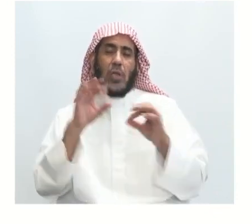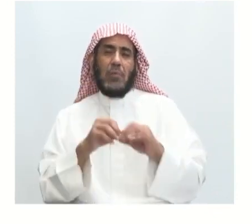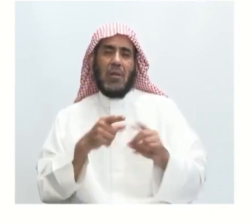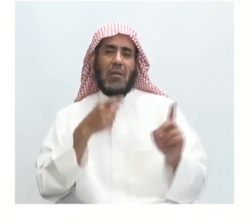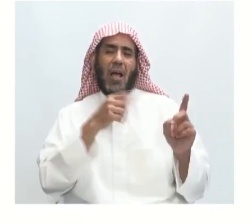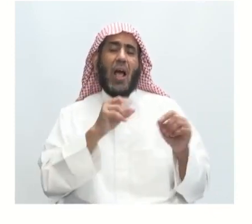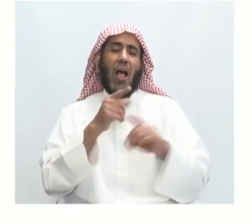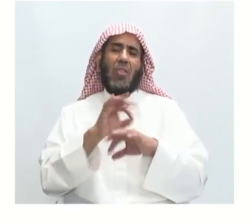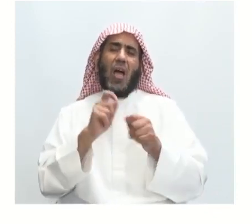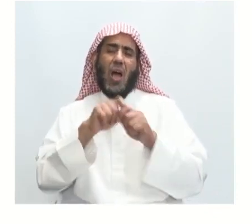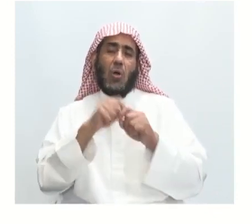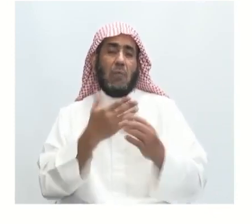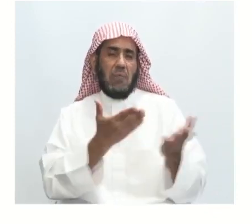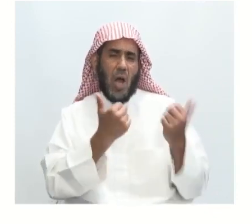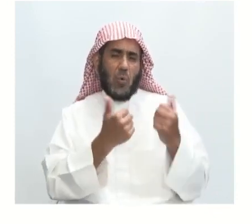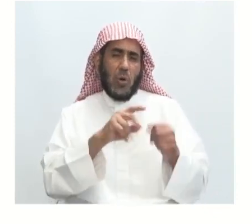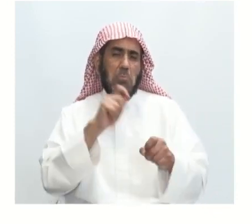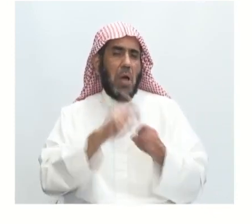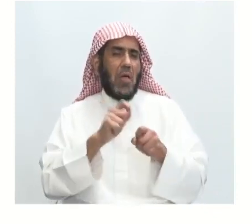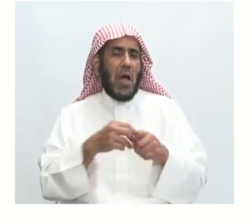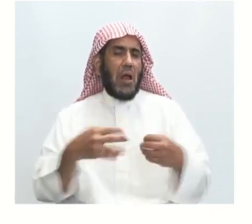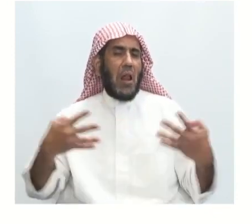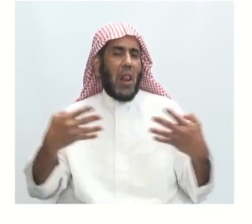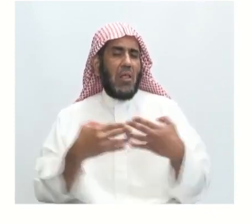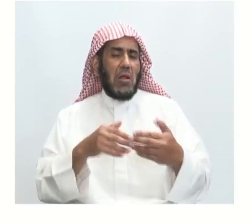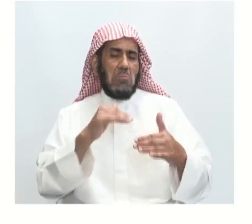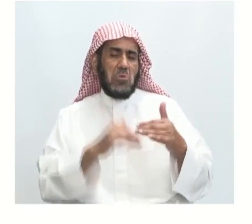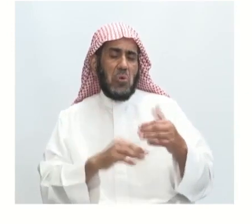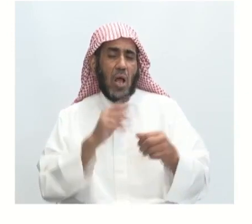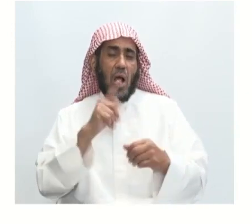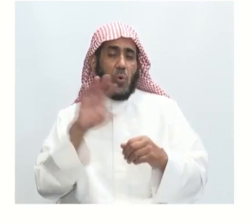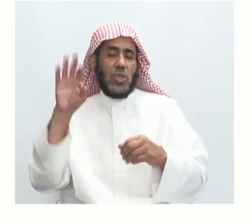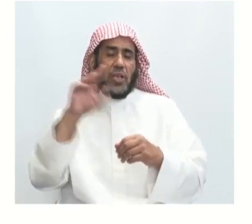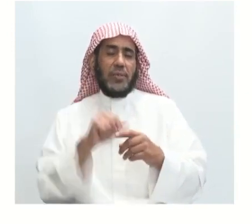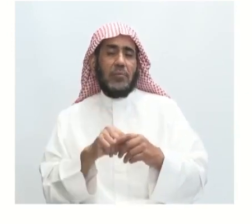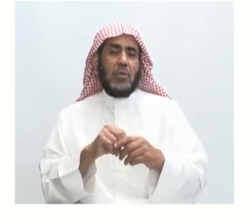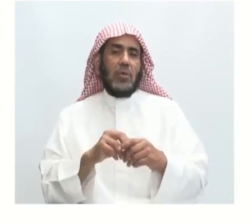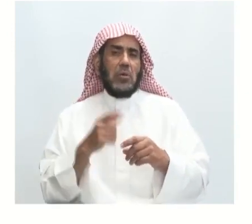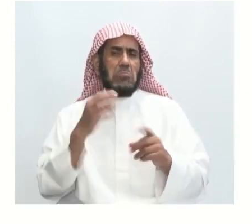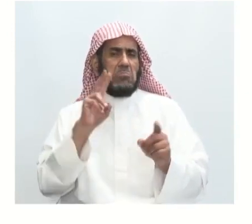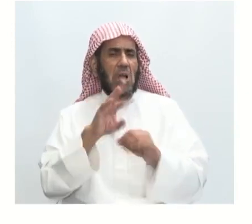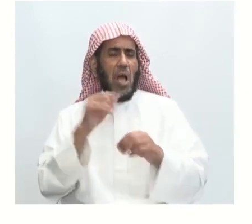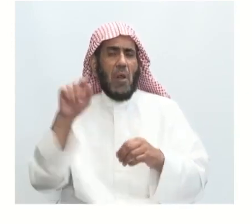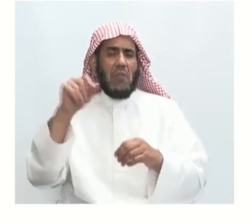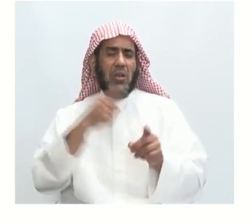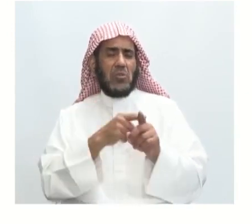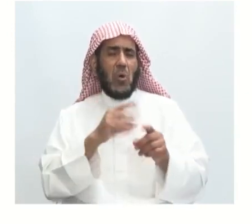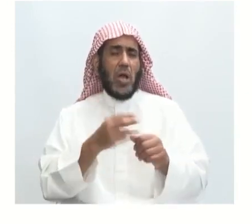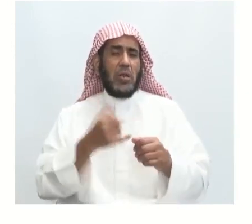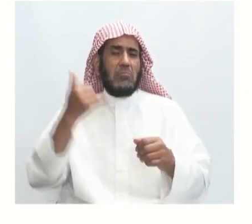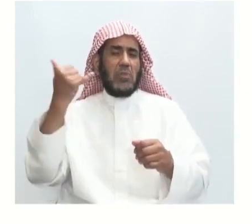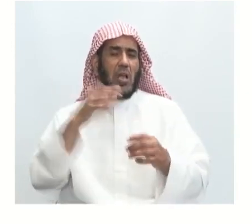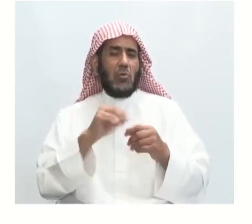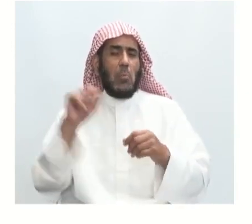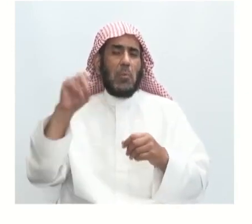هذا خلق الله فاروني ماذا خلق الذين من دونه وقول جرير زعم الفرزدق ان سيقتل